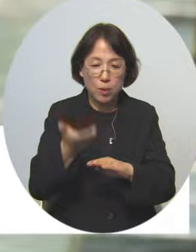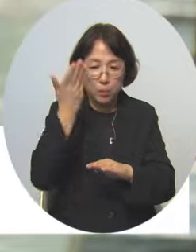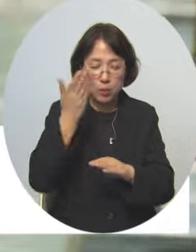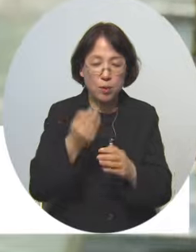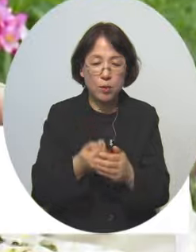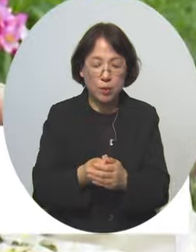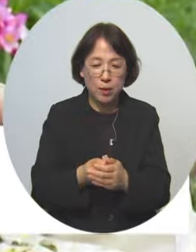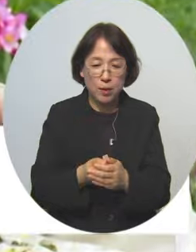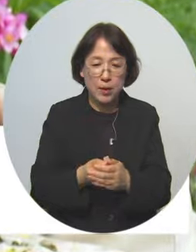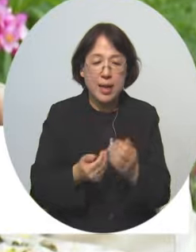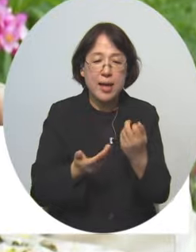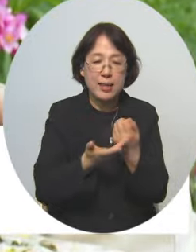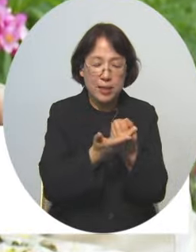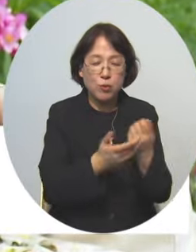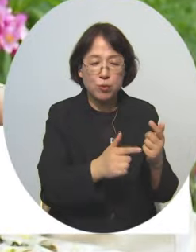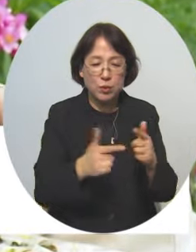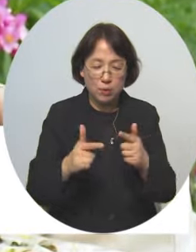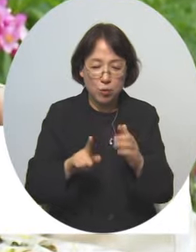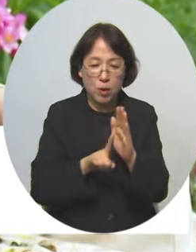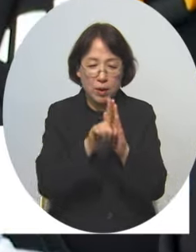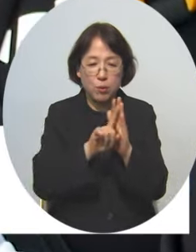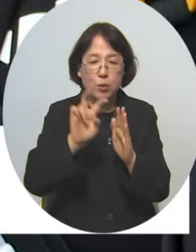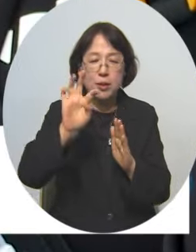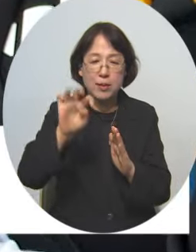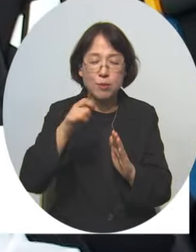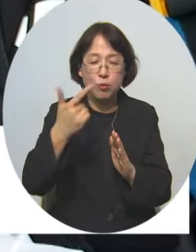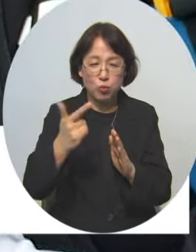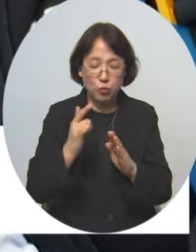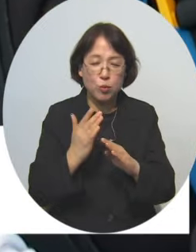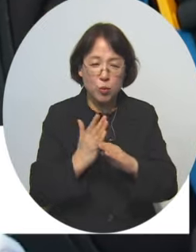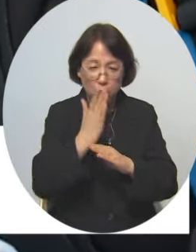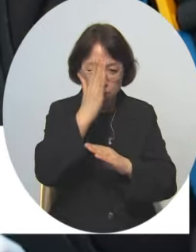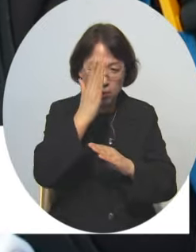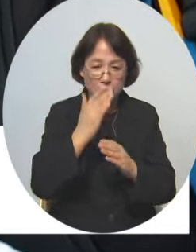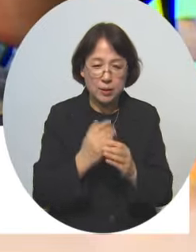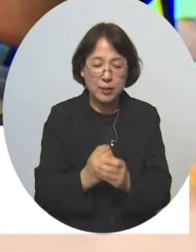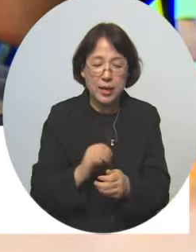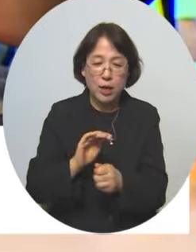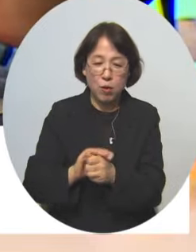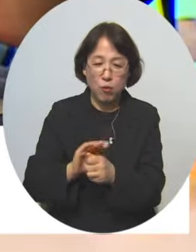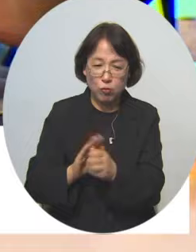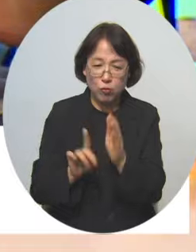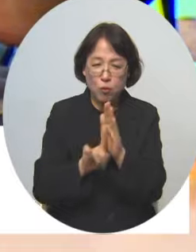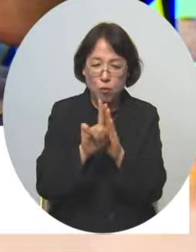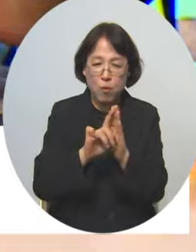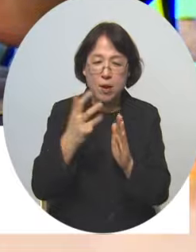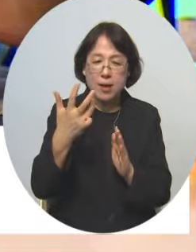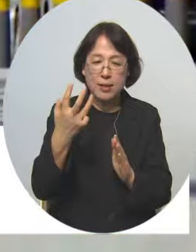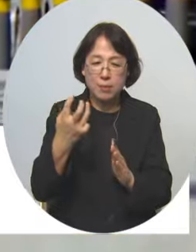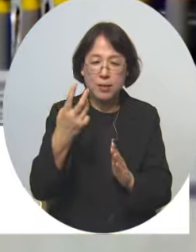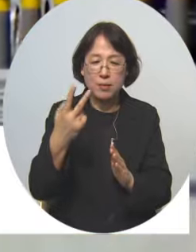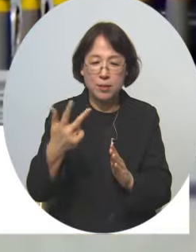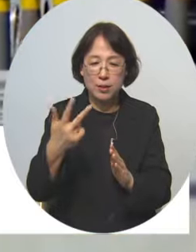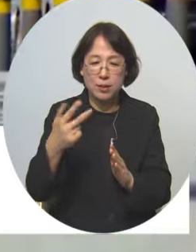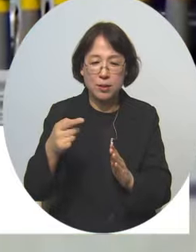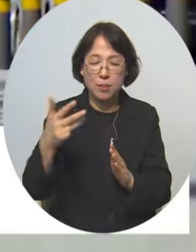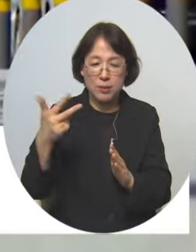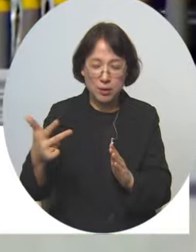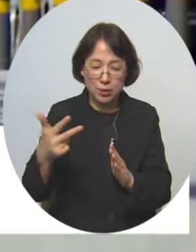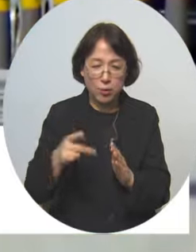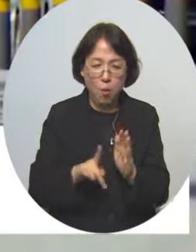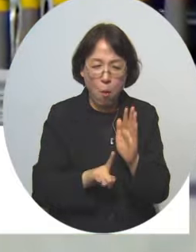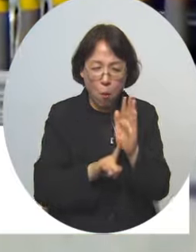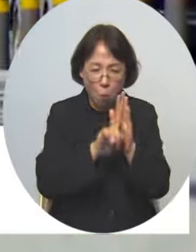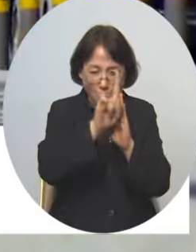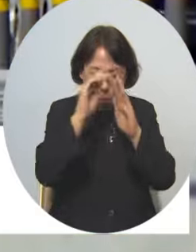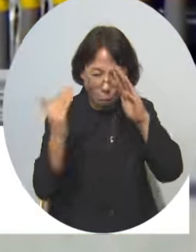등 남부 내륙 지역의 낮 기온도 36도를 넘겼습니다. 경주의 수온주는 37.7도까지 올라서며 낮 최고 기온을